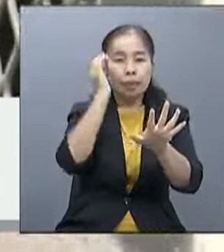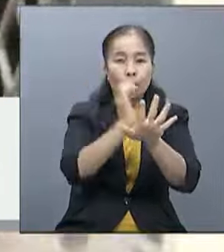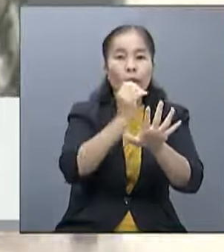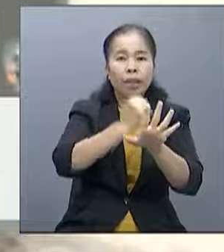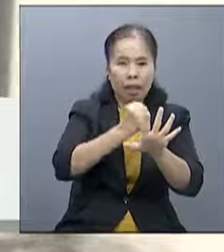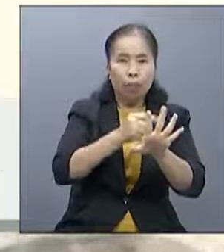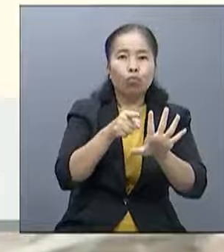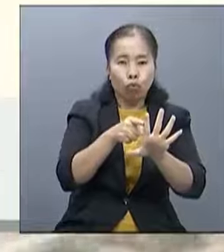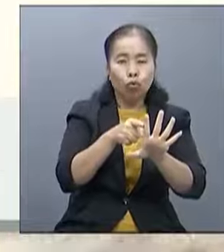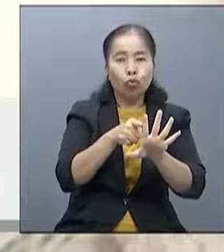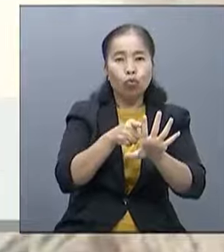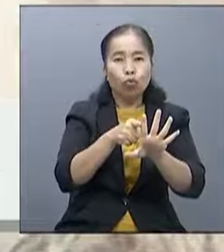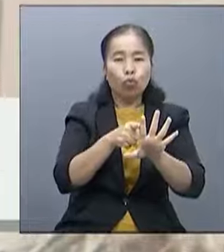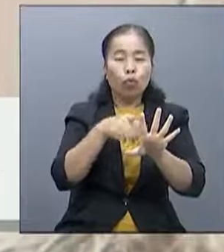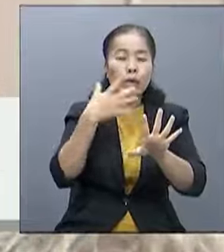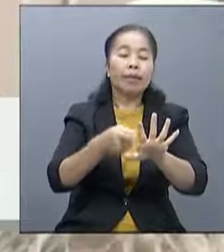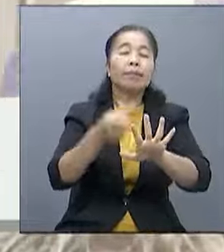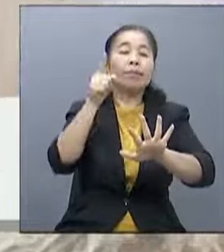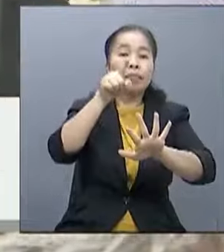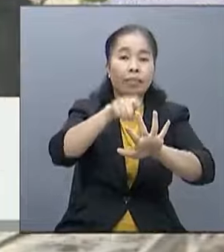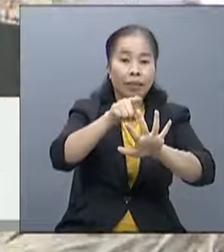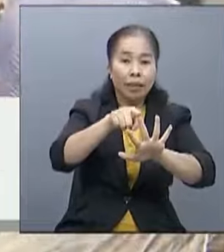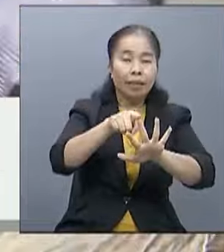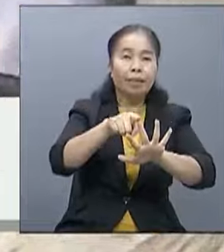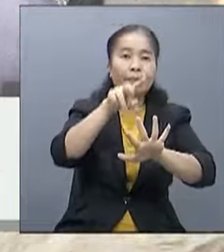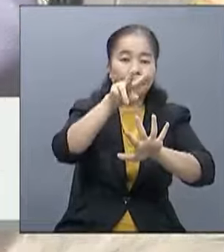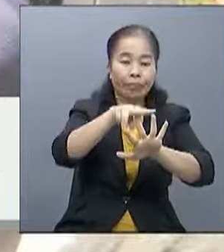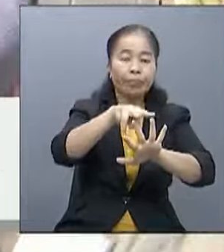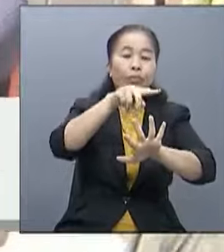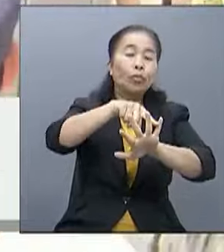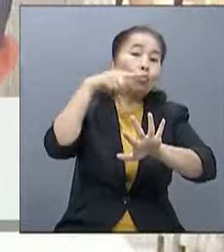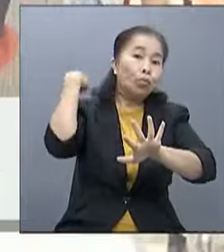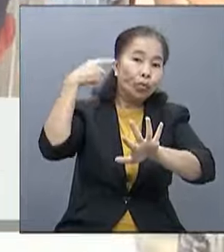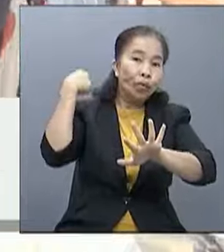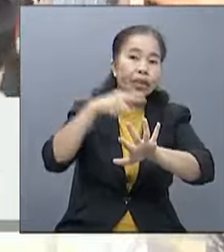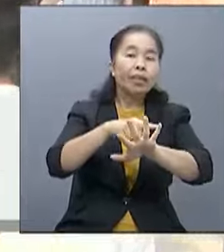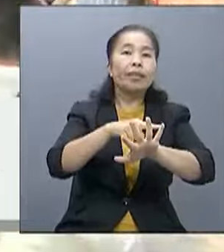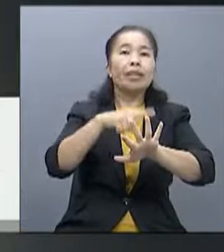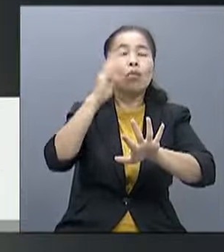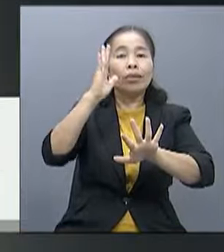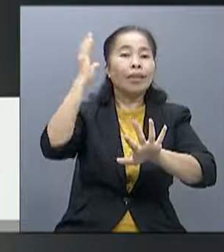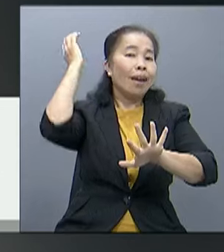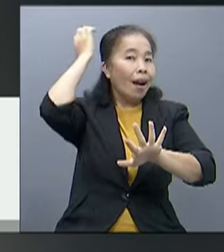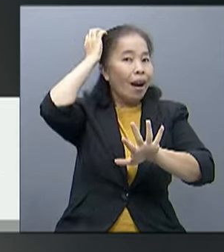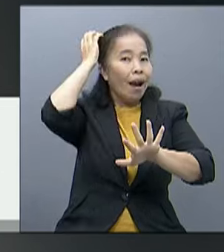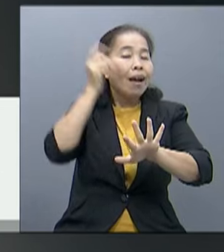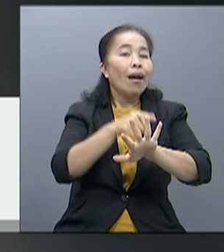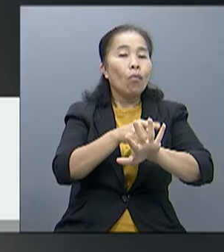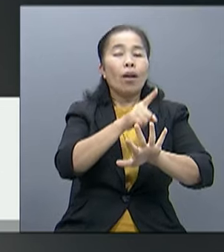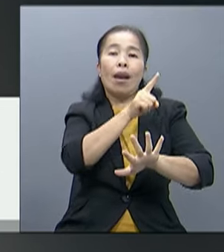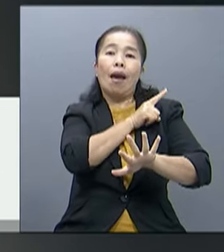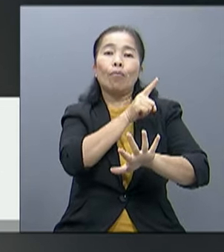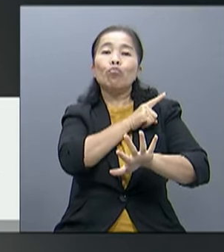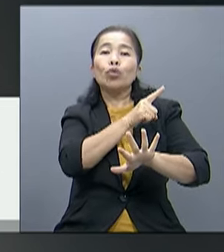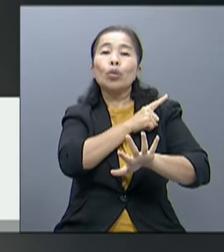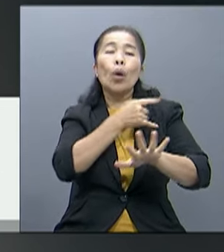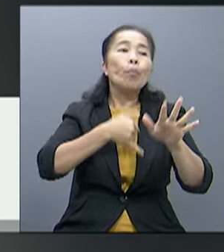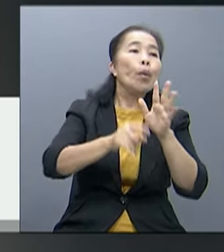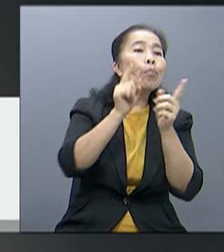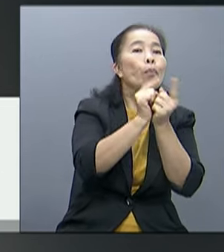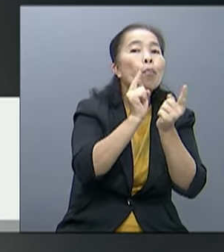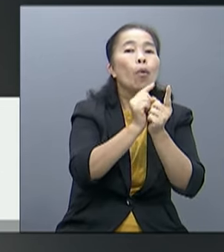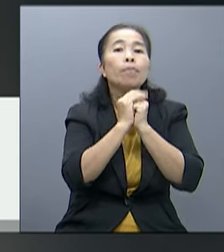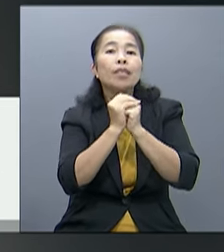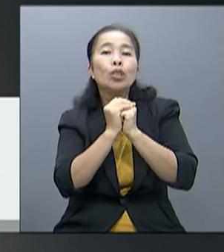มีนายธีรชัยนายนพสินและนางสาวจารุเนตรเป็นหญิงชาวลาวทำหน้าที่เข้าไปพบกับชาว